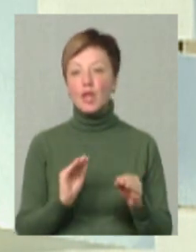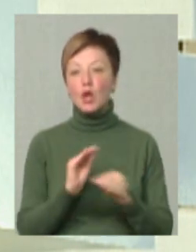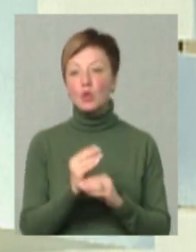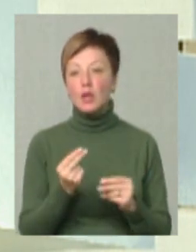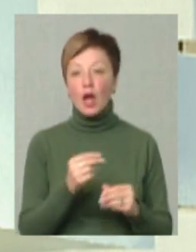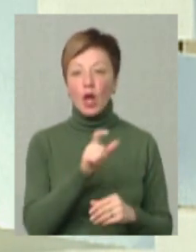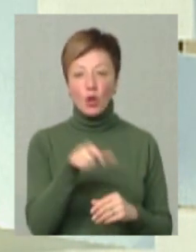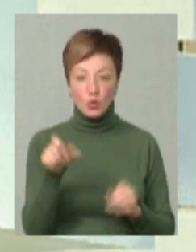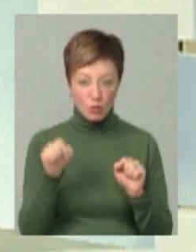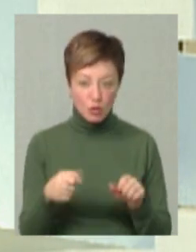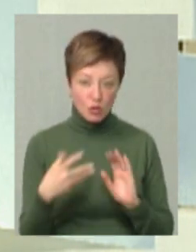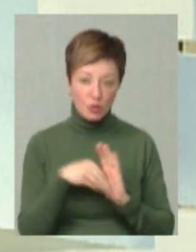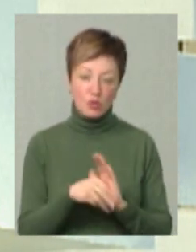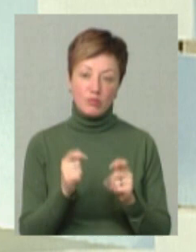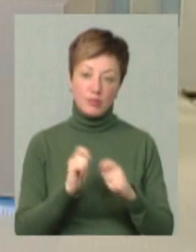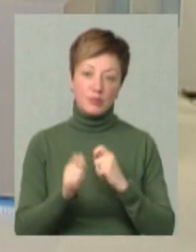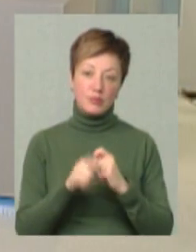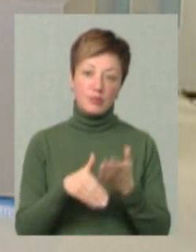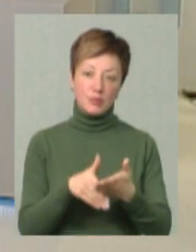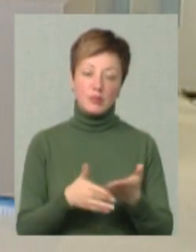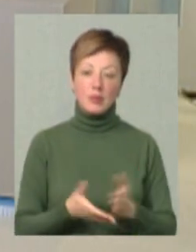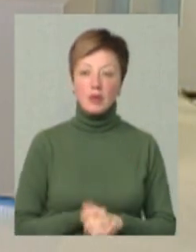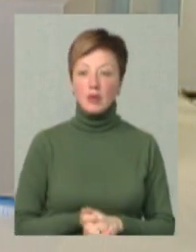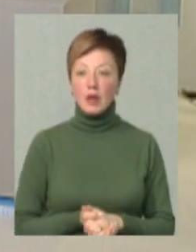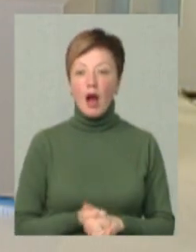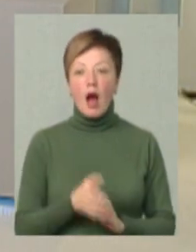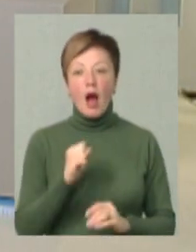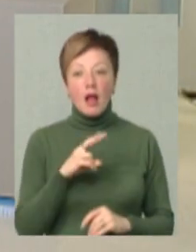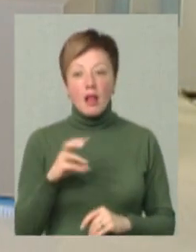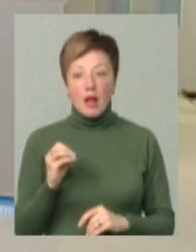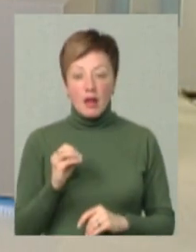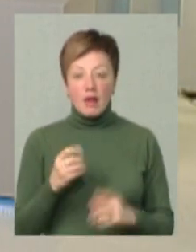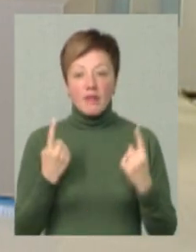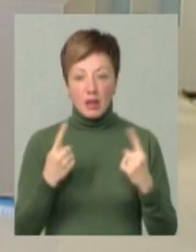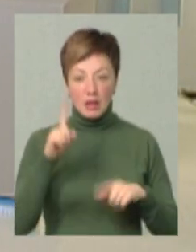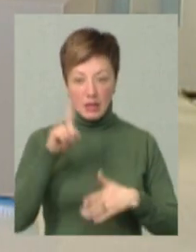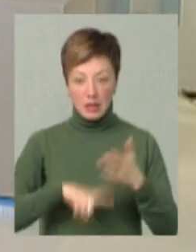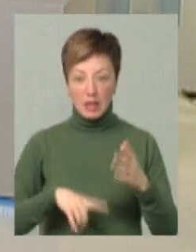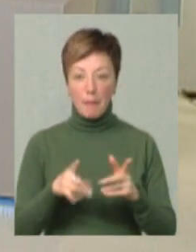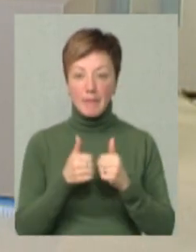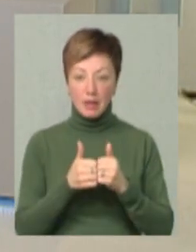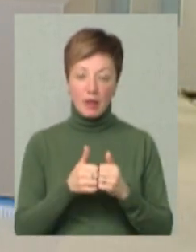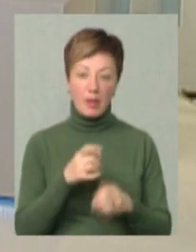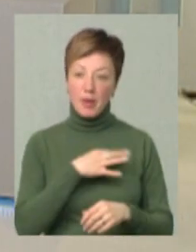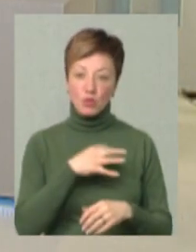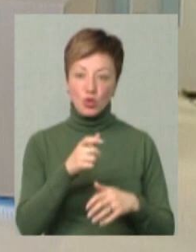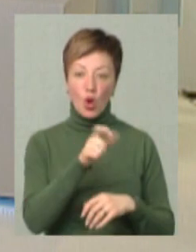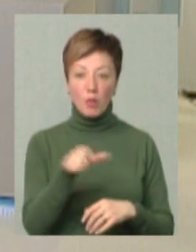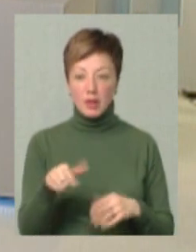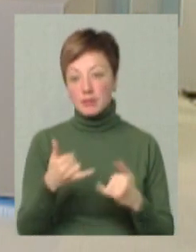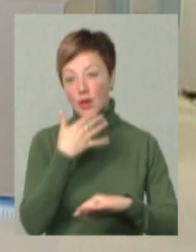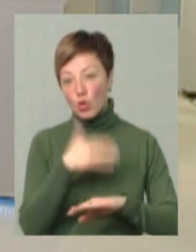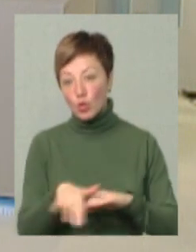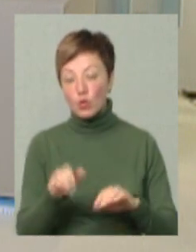і небайдужі можуть допомагати освітнім хабам. Ну, але велика надія, звичайно, на партнерів і небайдужих громадян, які, можливо, зараз